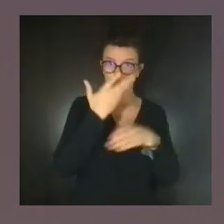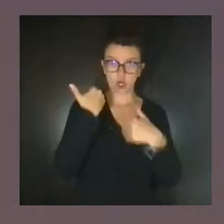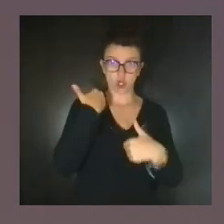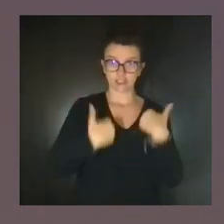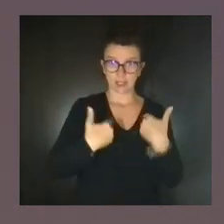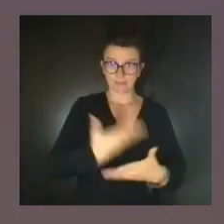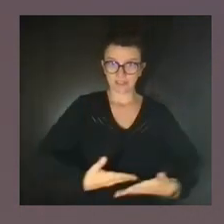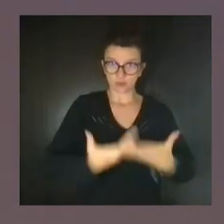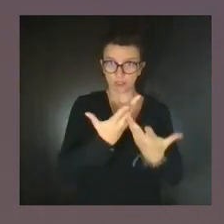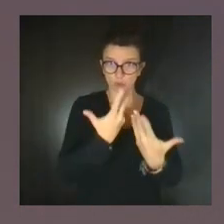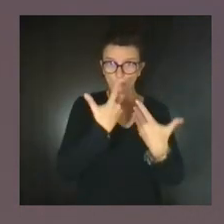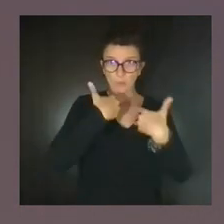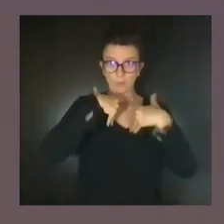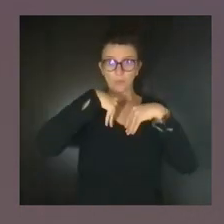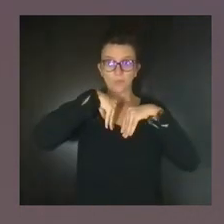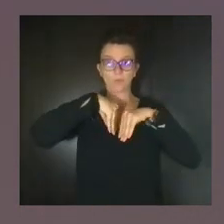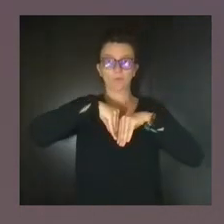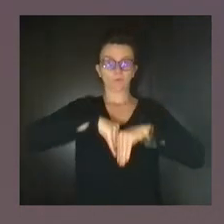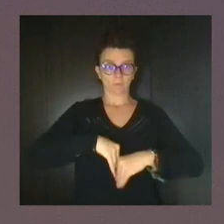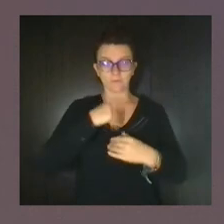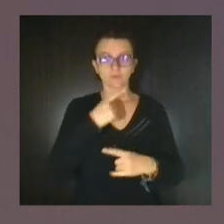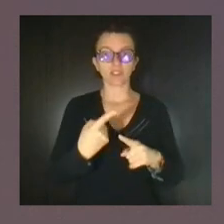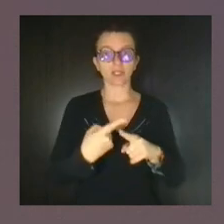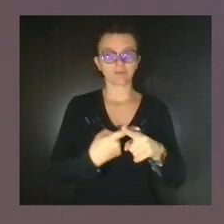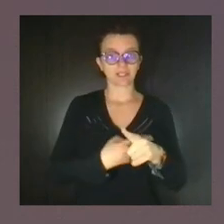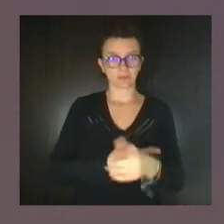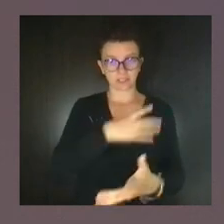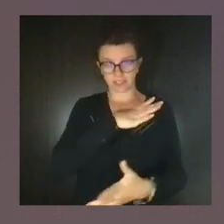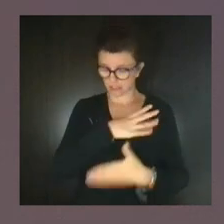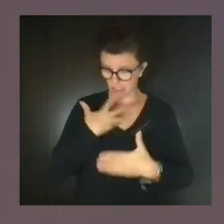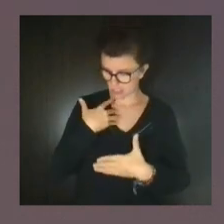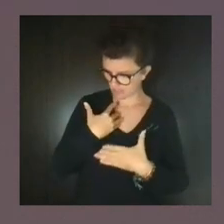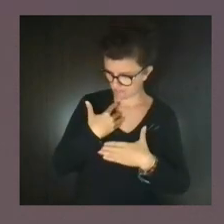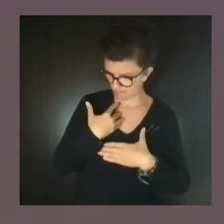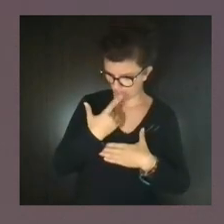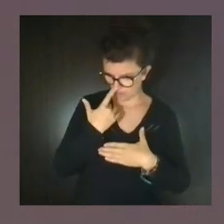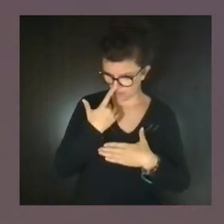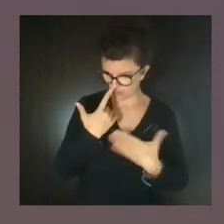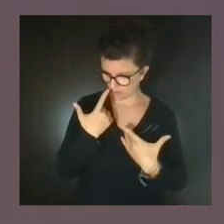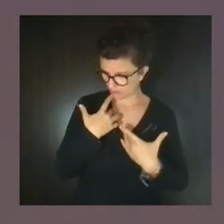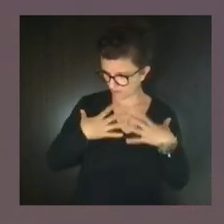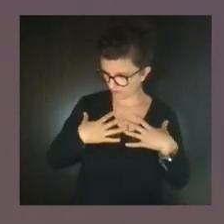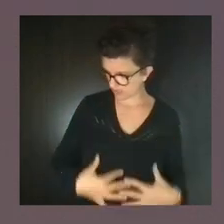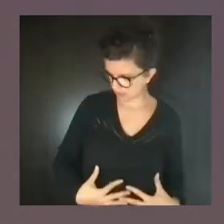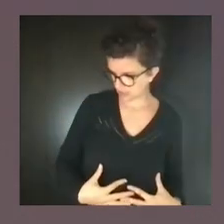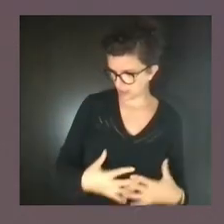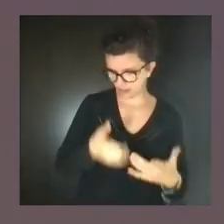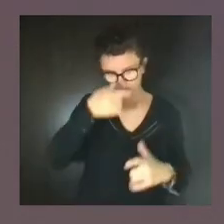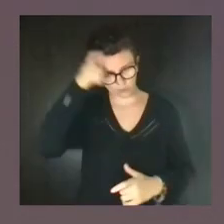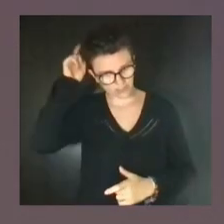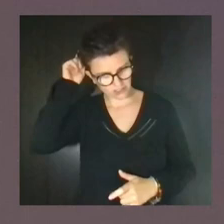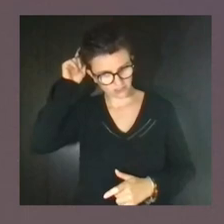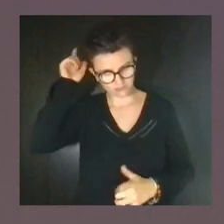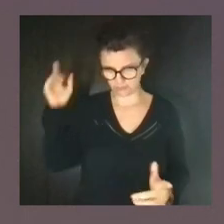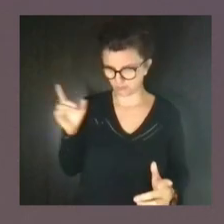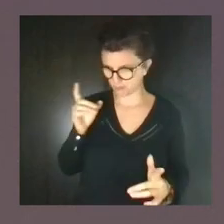C'est-à-dire que petit à petit, nous avons cette expérience intrinsèque d'avoir la capacité physiquement et cognitivement de faire